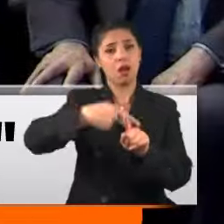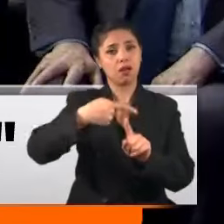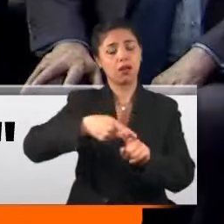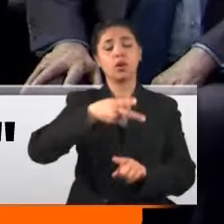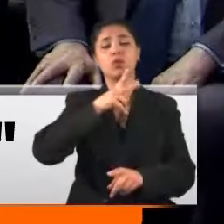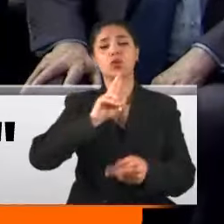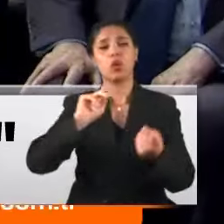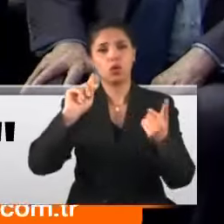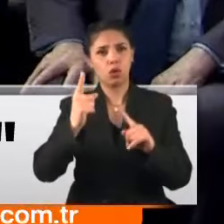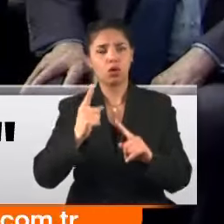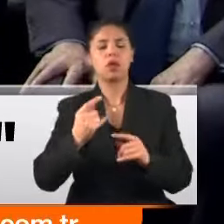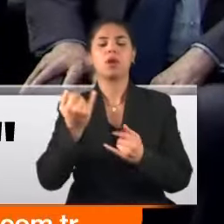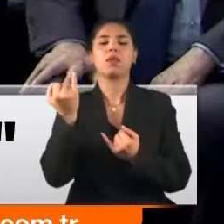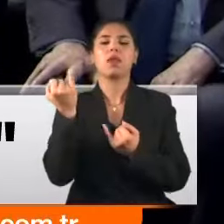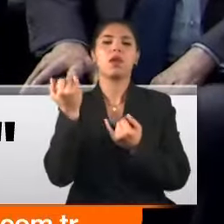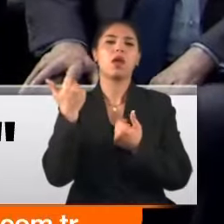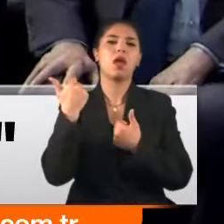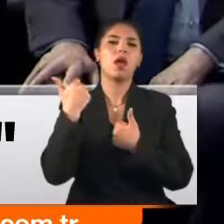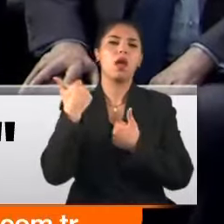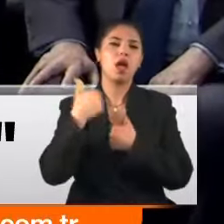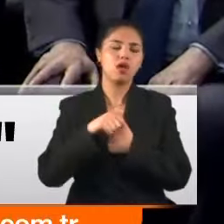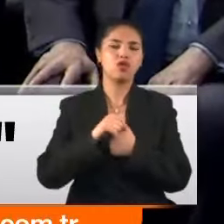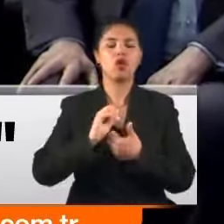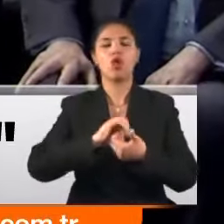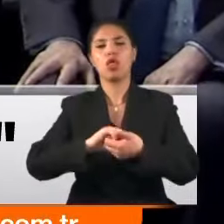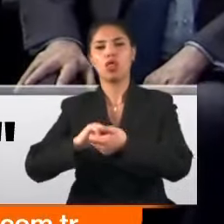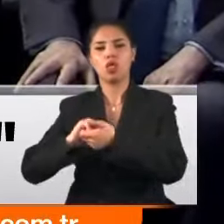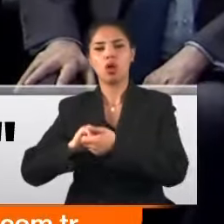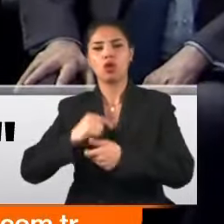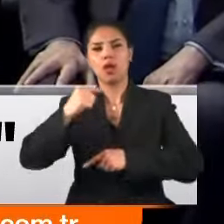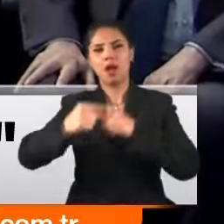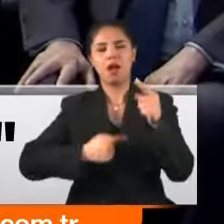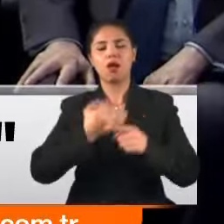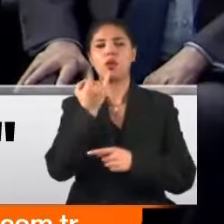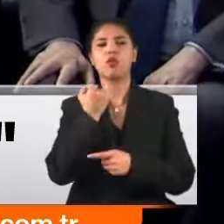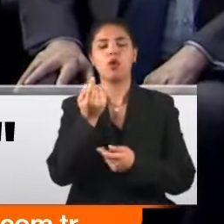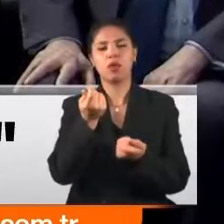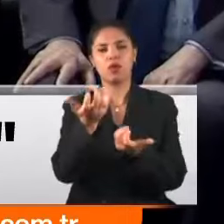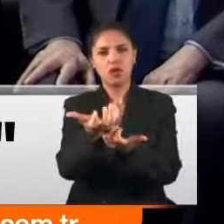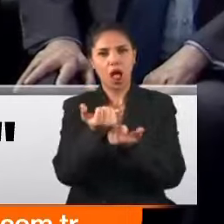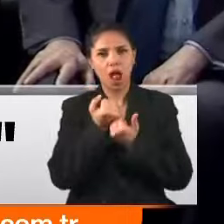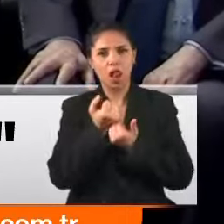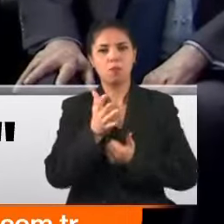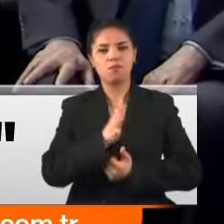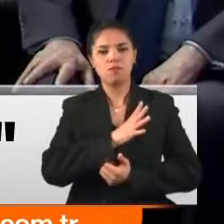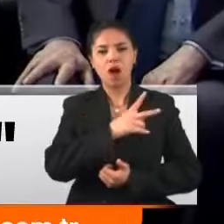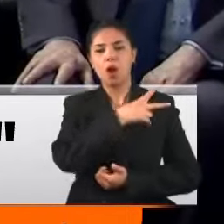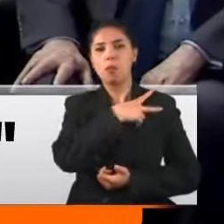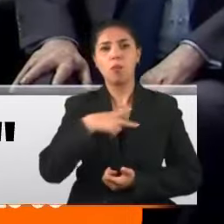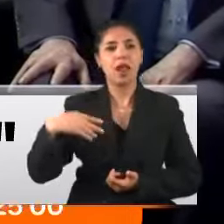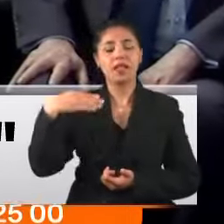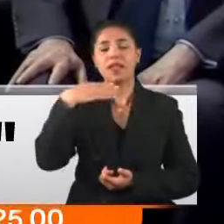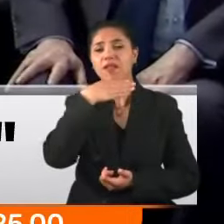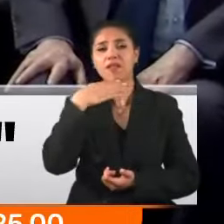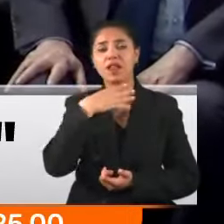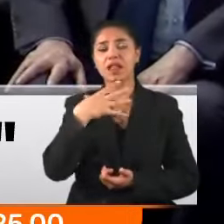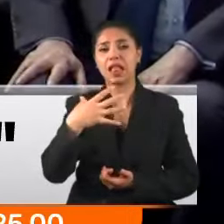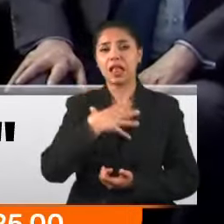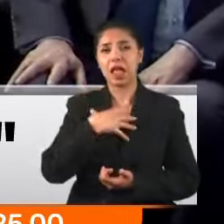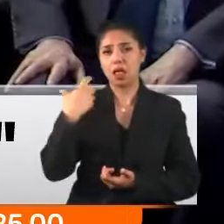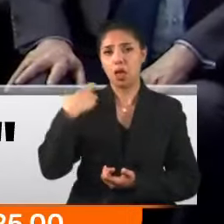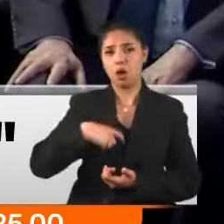eş dost ve hısım atamalarıyla birlikte maalesef belediye imkanlarının kişisel